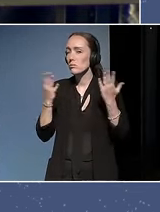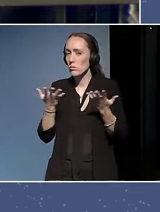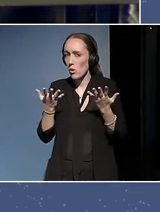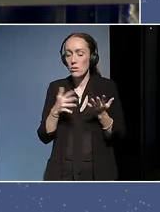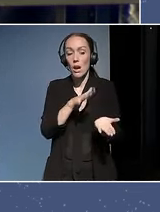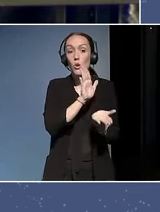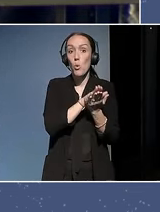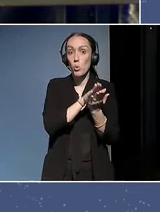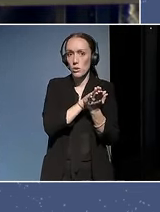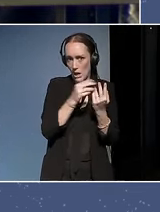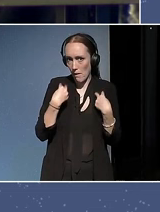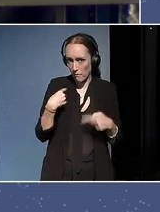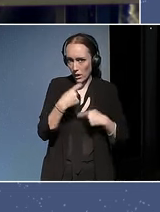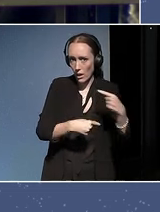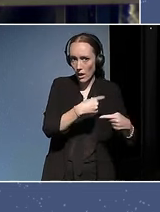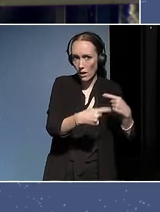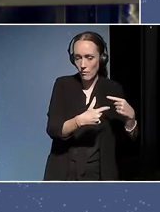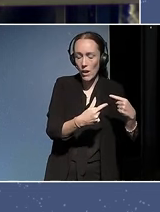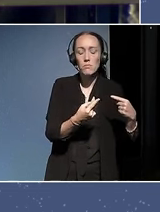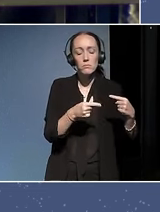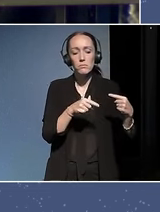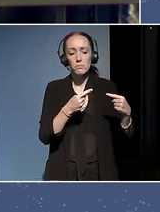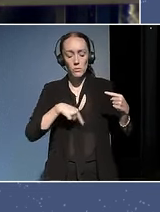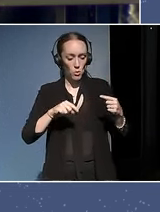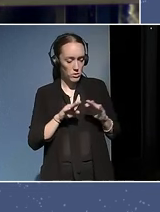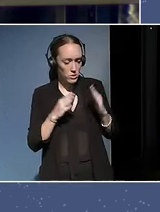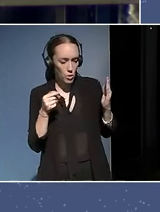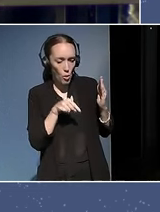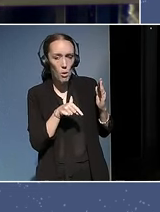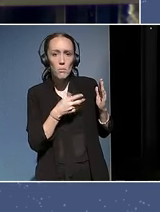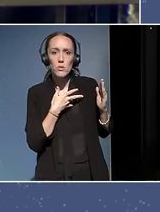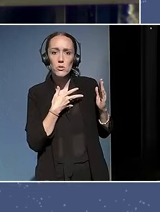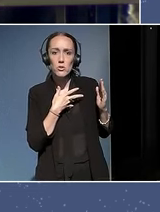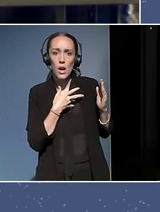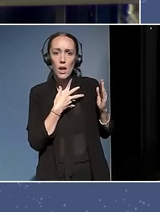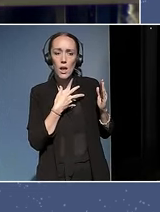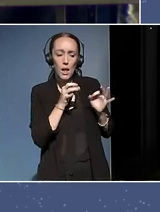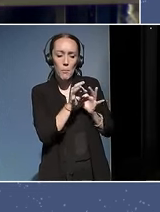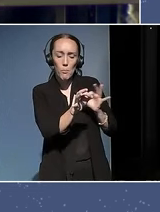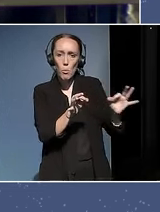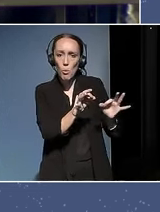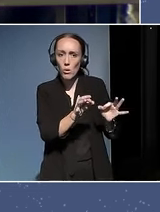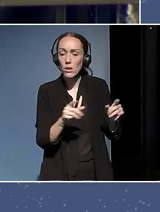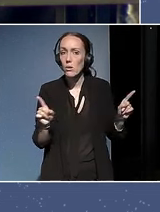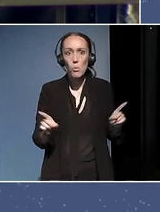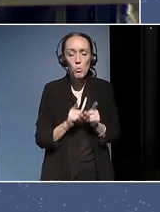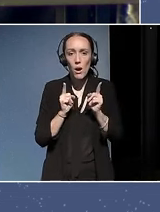anche viventi ci sono questi stessi fori nel